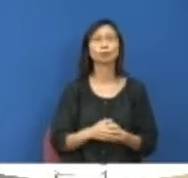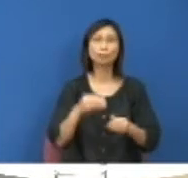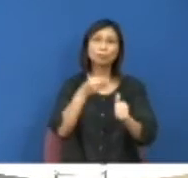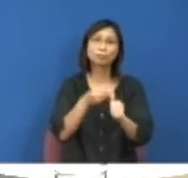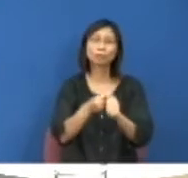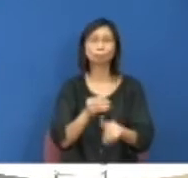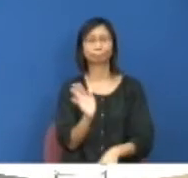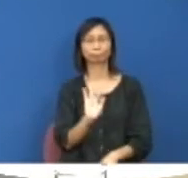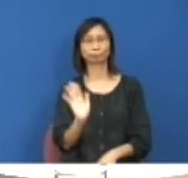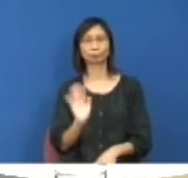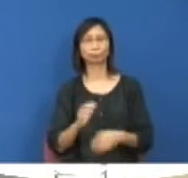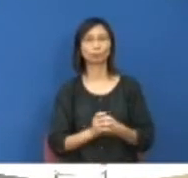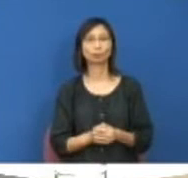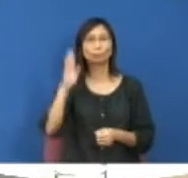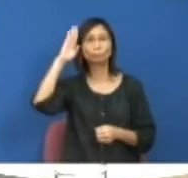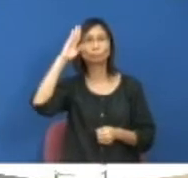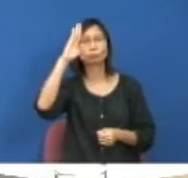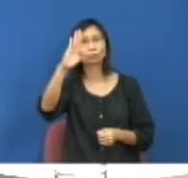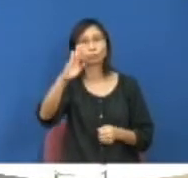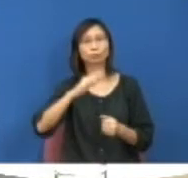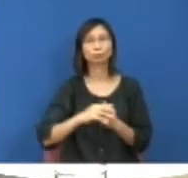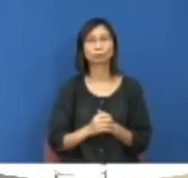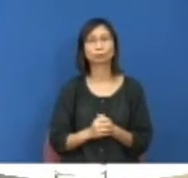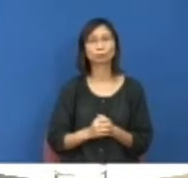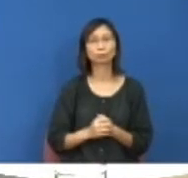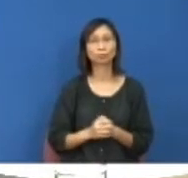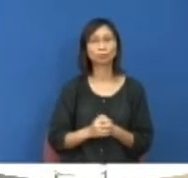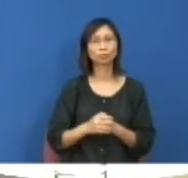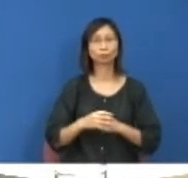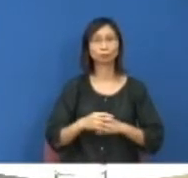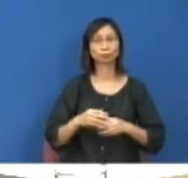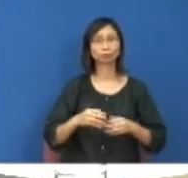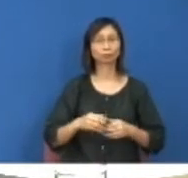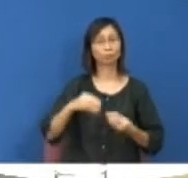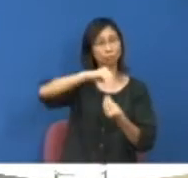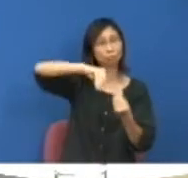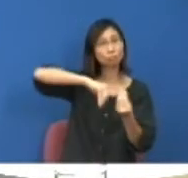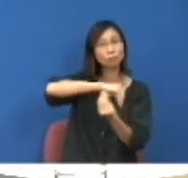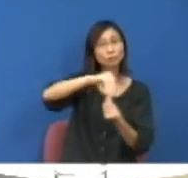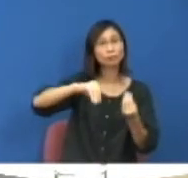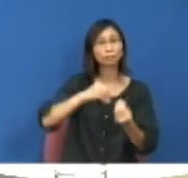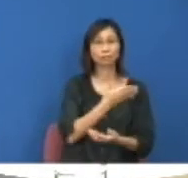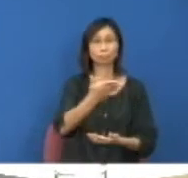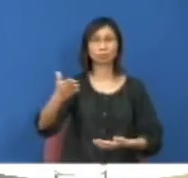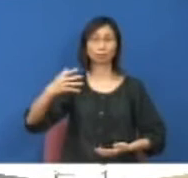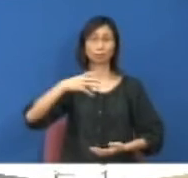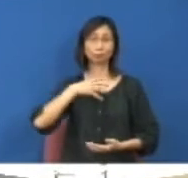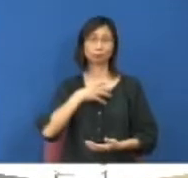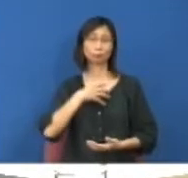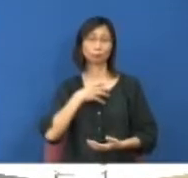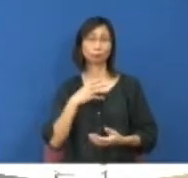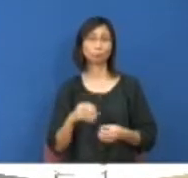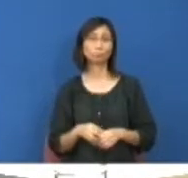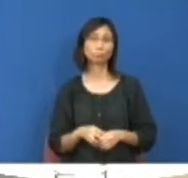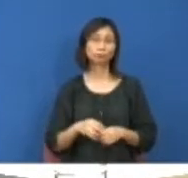係咪？即係都市喺嗰個客觀嘅情況，大家都覺得不用呢種方法